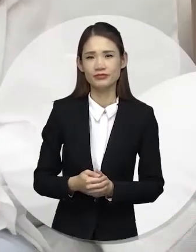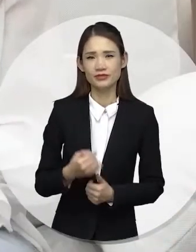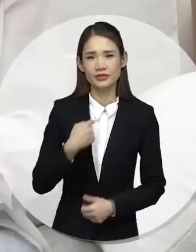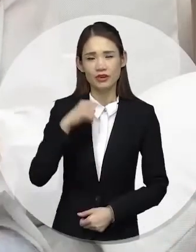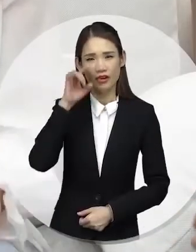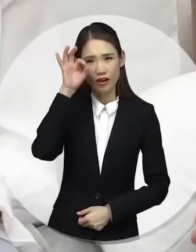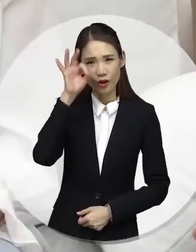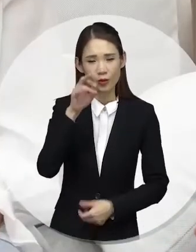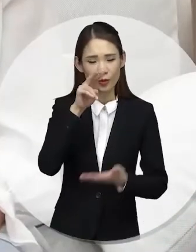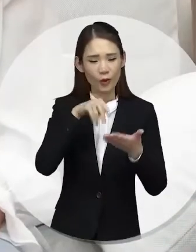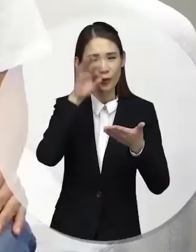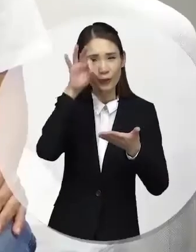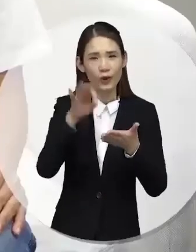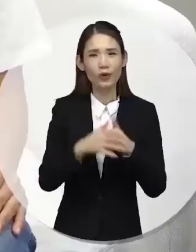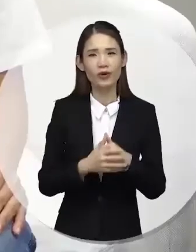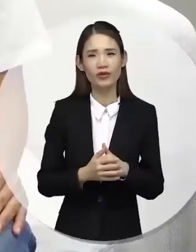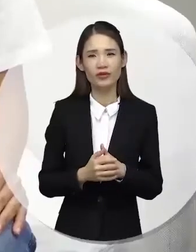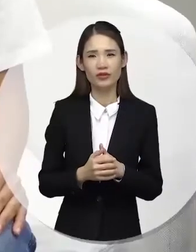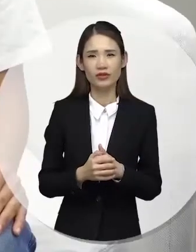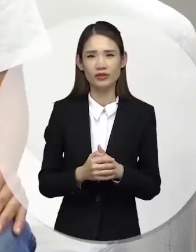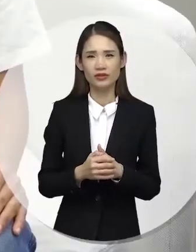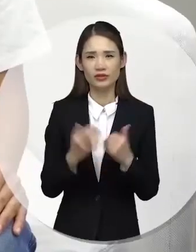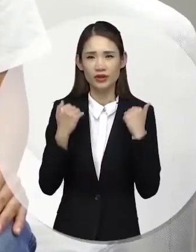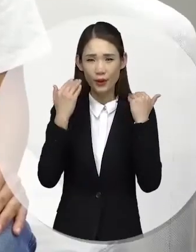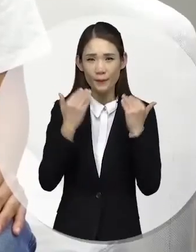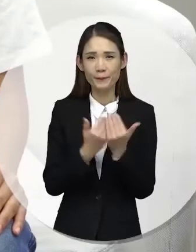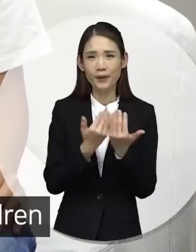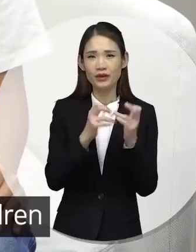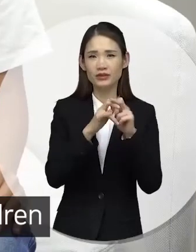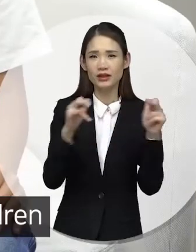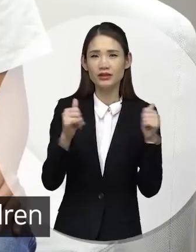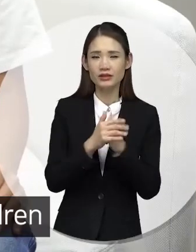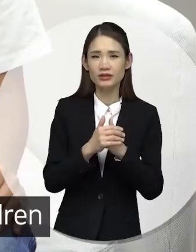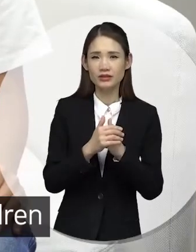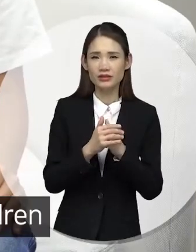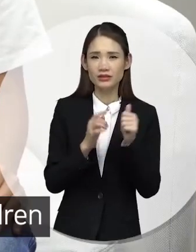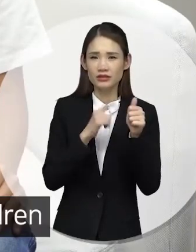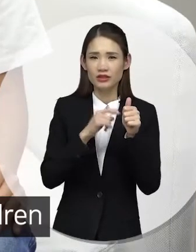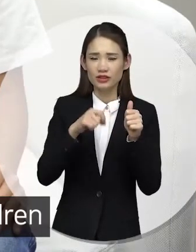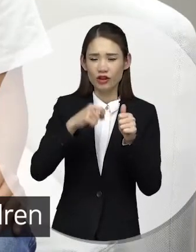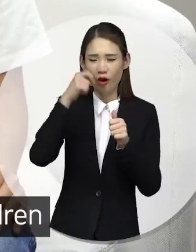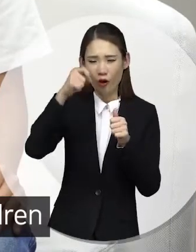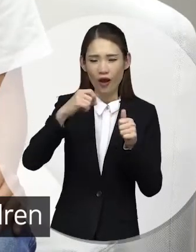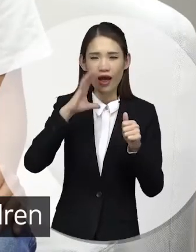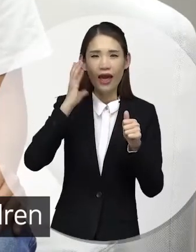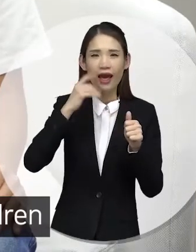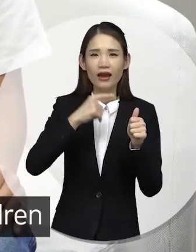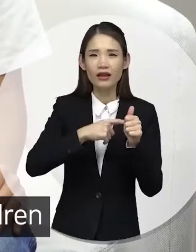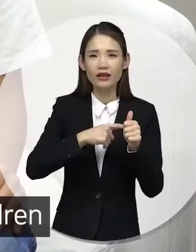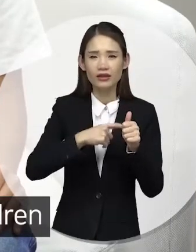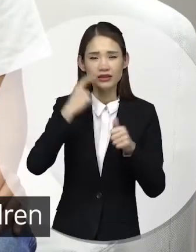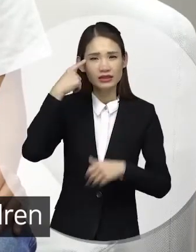근데 그것도 그냥 발달장애인은 영원한 아이라는 그 인식이 너무 바탕이 된